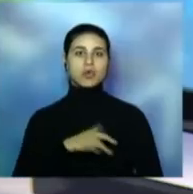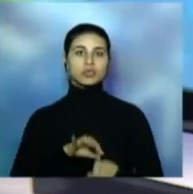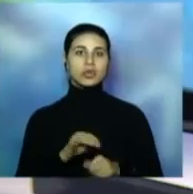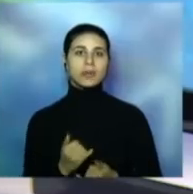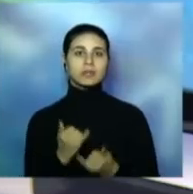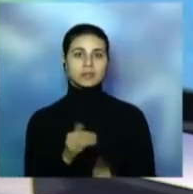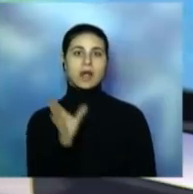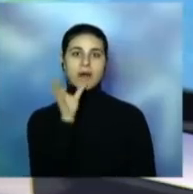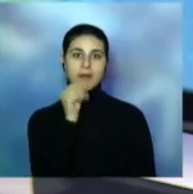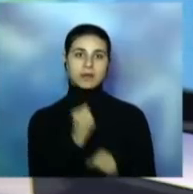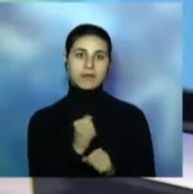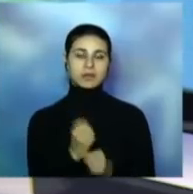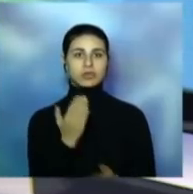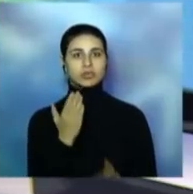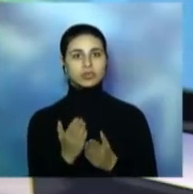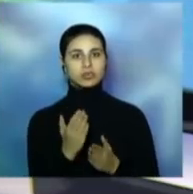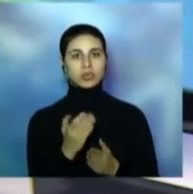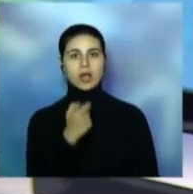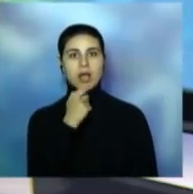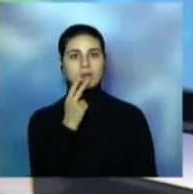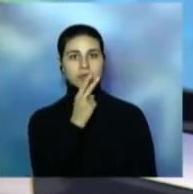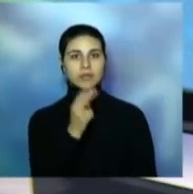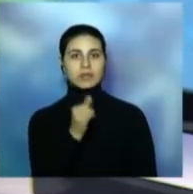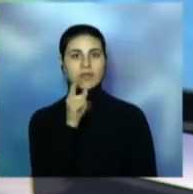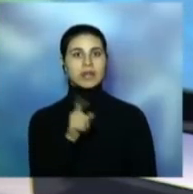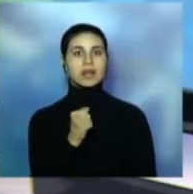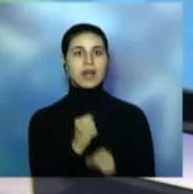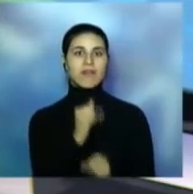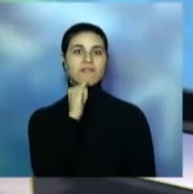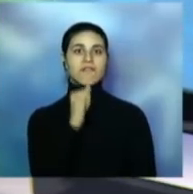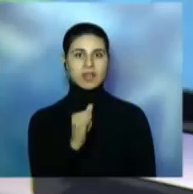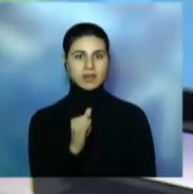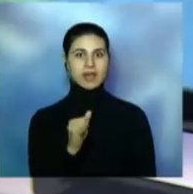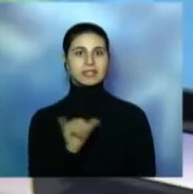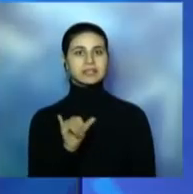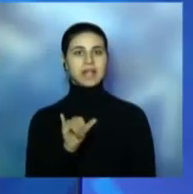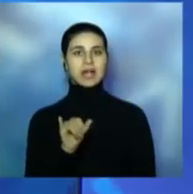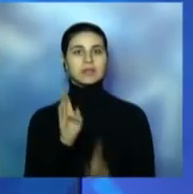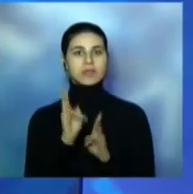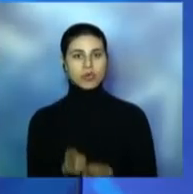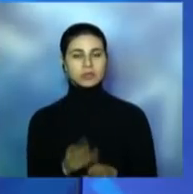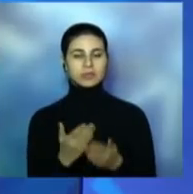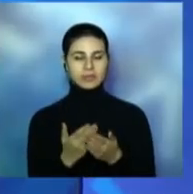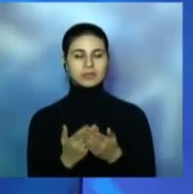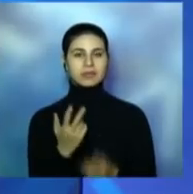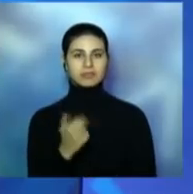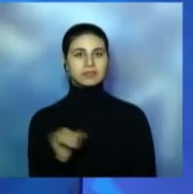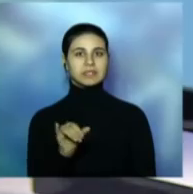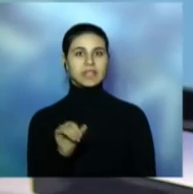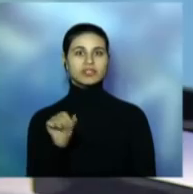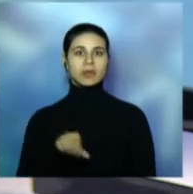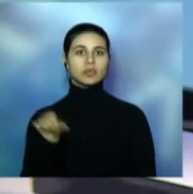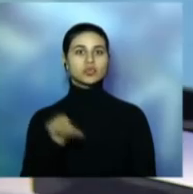რომ გამოგივიდეს თუ გაკვირდება რომ იქნება აბა რა არ გამოგივა საწაიფორხილებ და საწაიფორხილებ დედეში ლაფსუსი ხომ